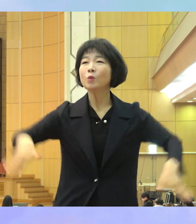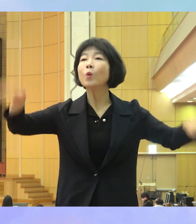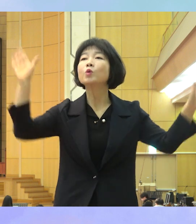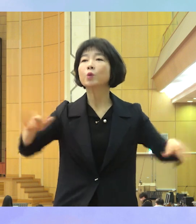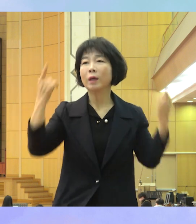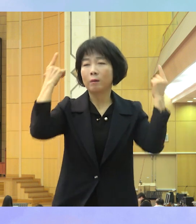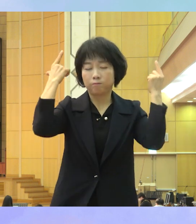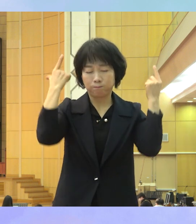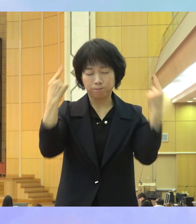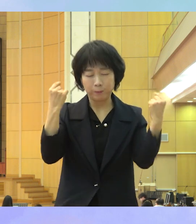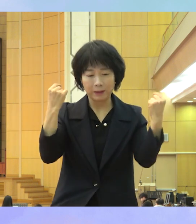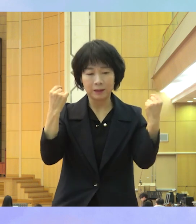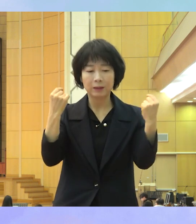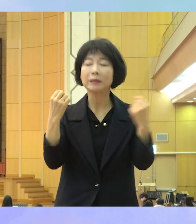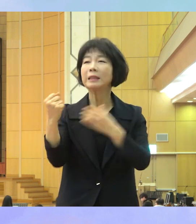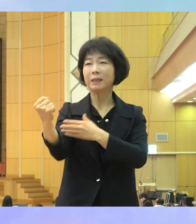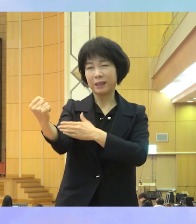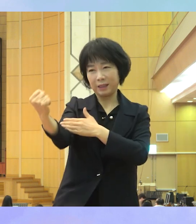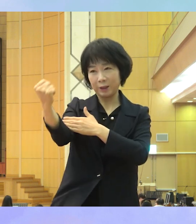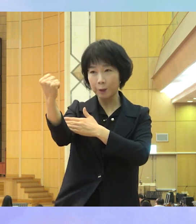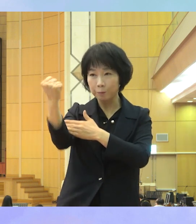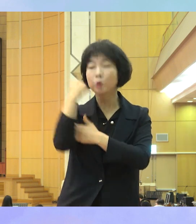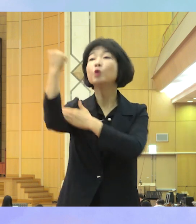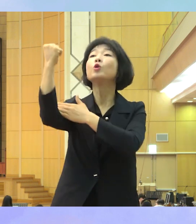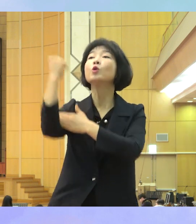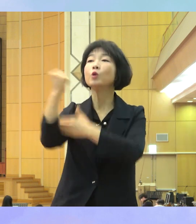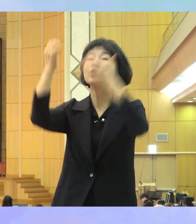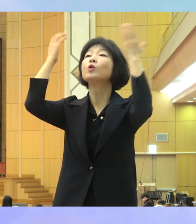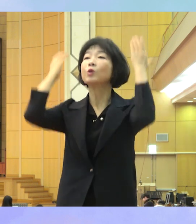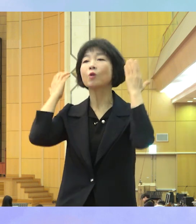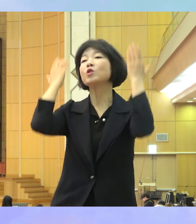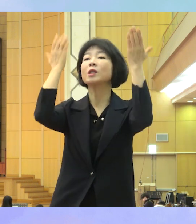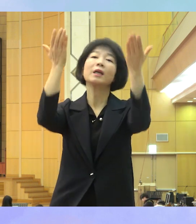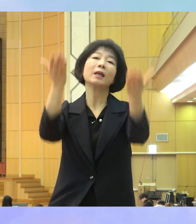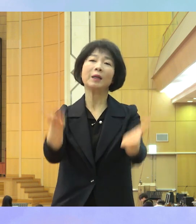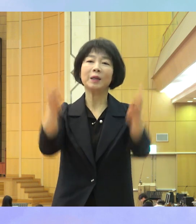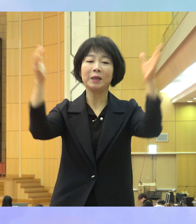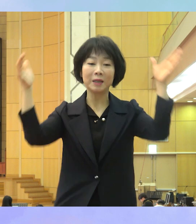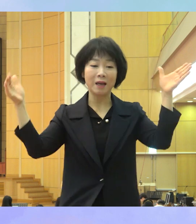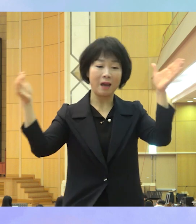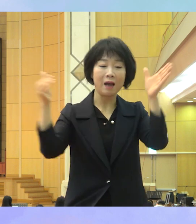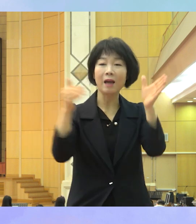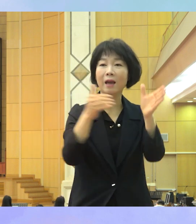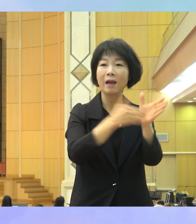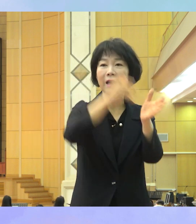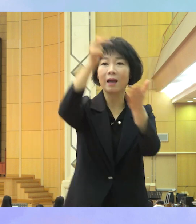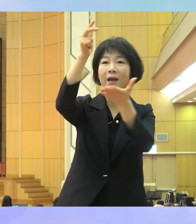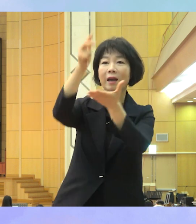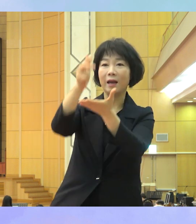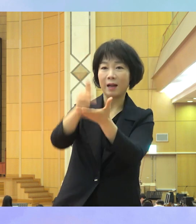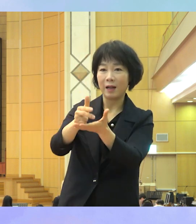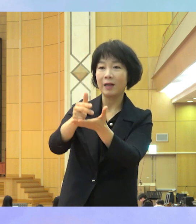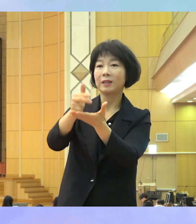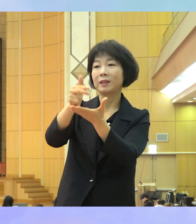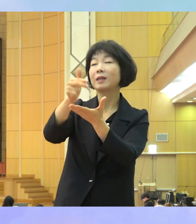독수리 같은 이 한 번 더 찬양합니다. 당신은 영원하신 주,